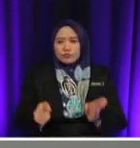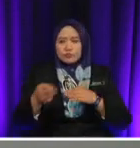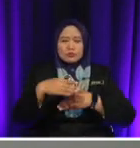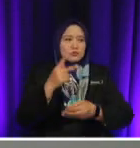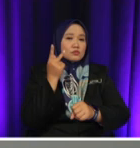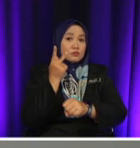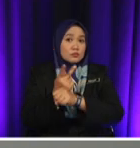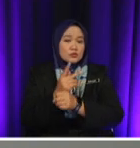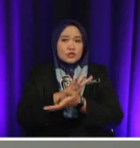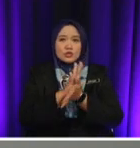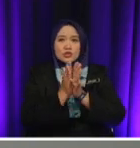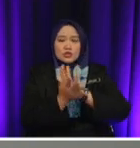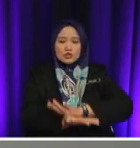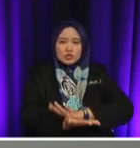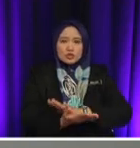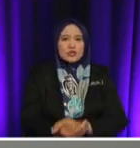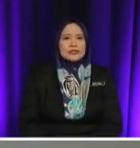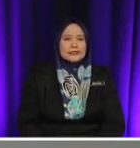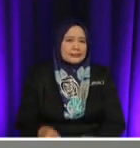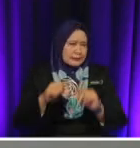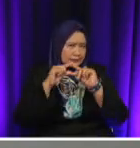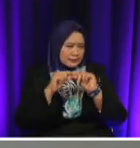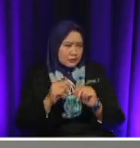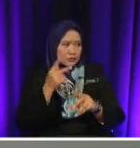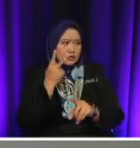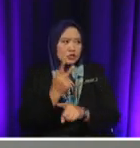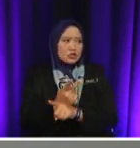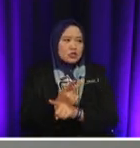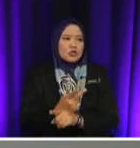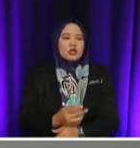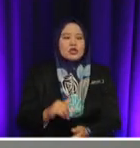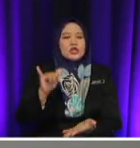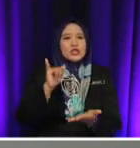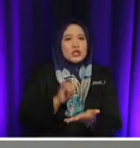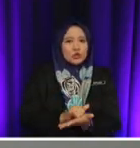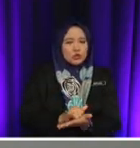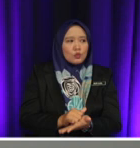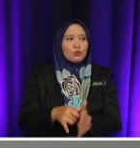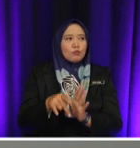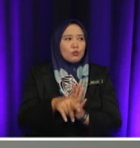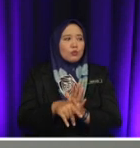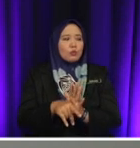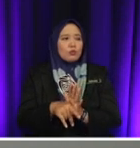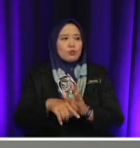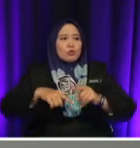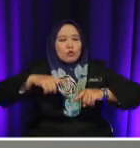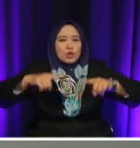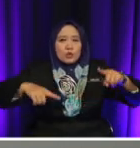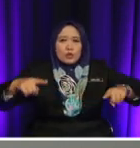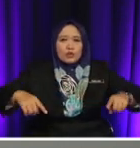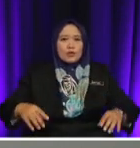kuprum so itu adalah pembolehubah bergerak bergerak balas okey dan di mana pemboleh ubah dimalakkan sini